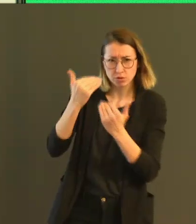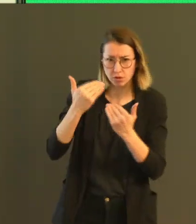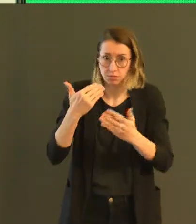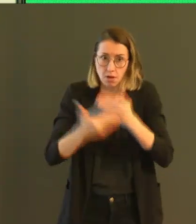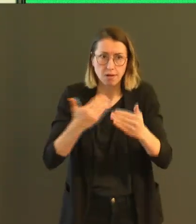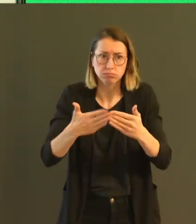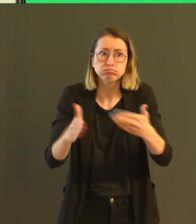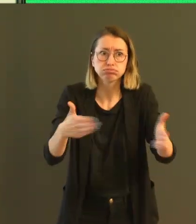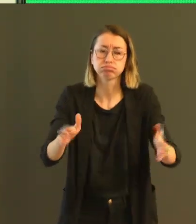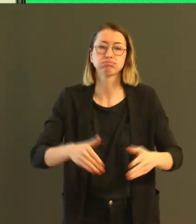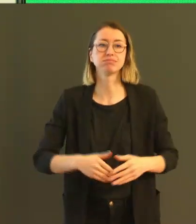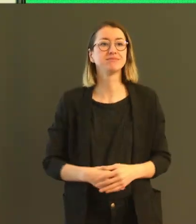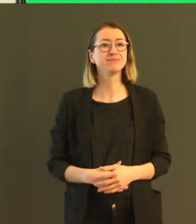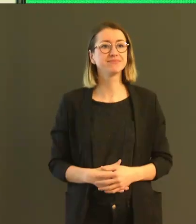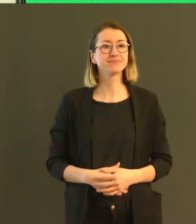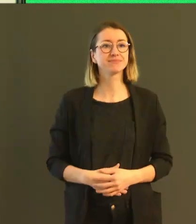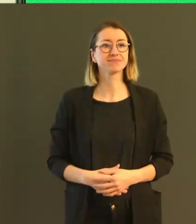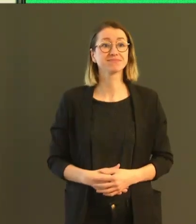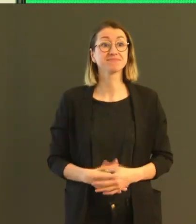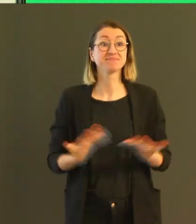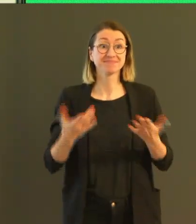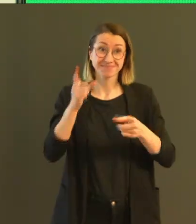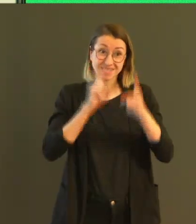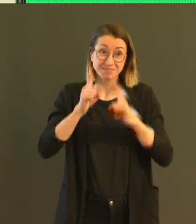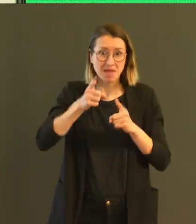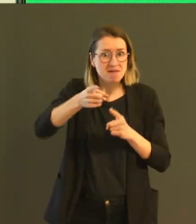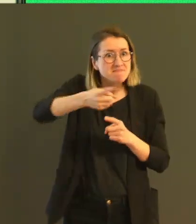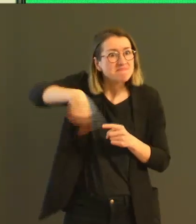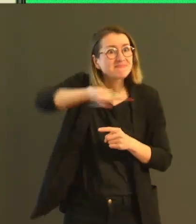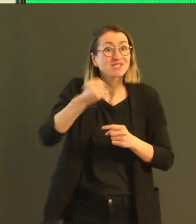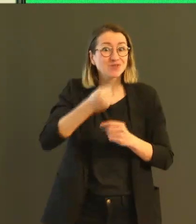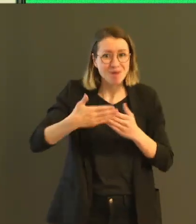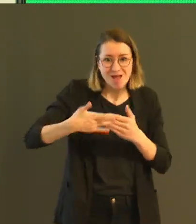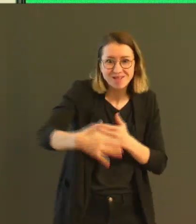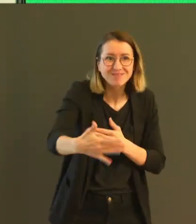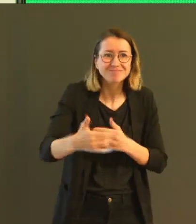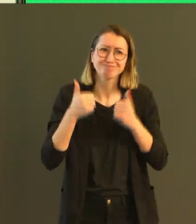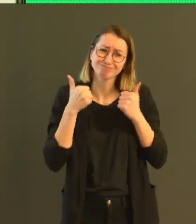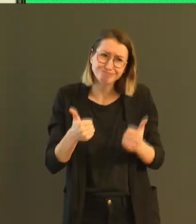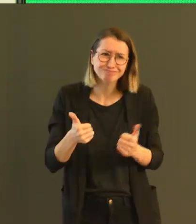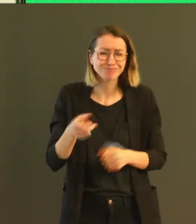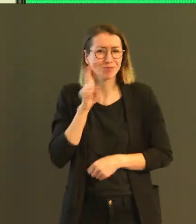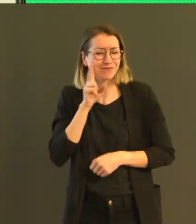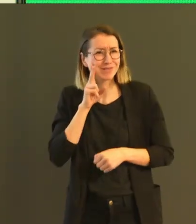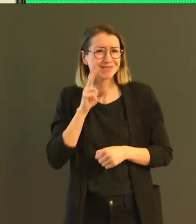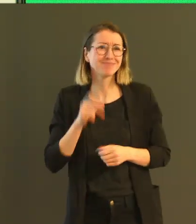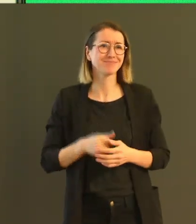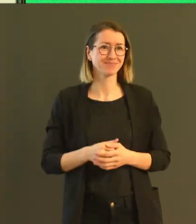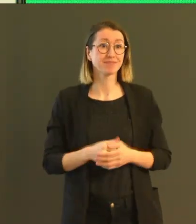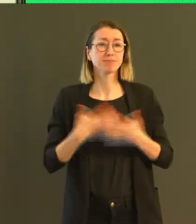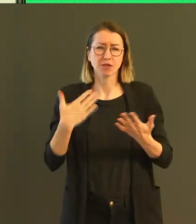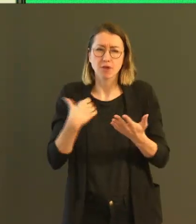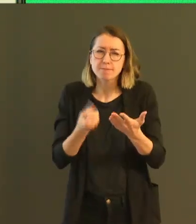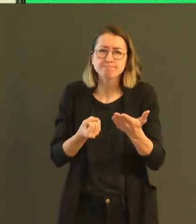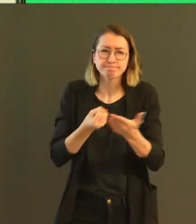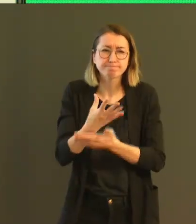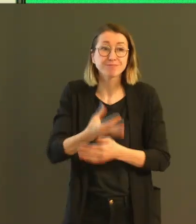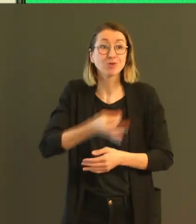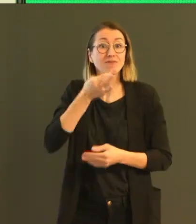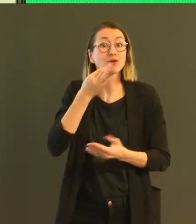semaine à partir de maintenant ses points de presse auront lieu les vendredis en effet le vendredi